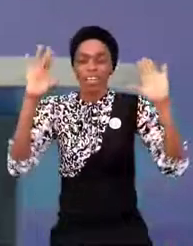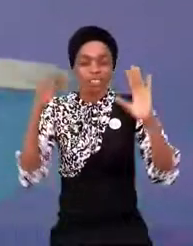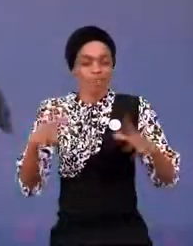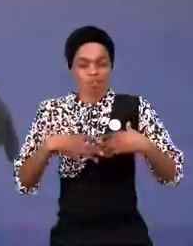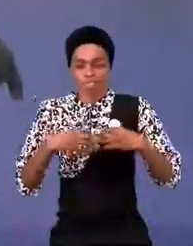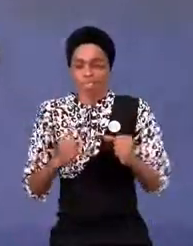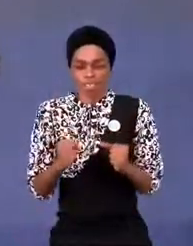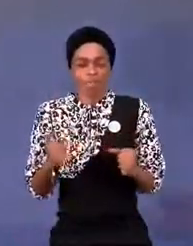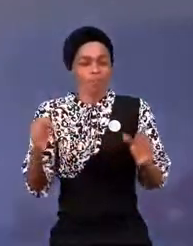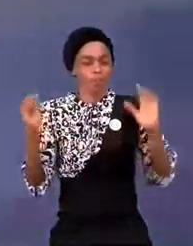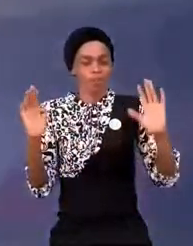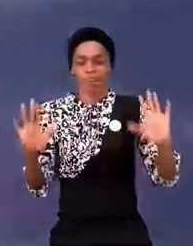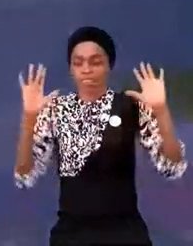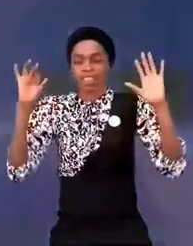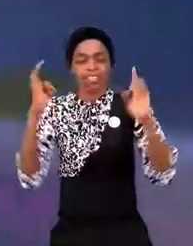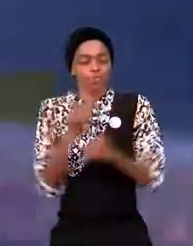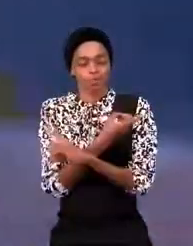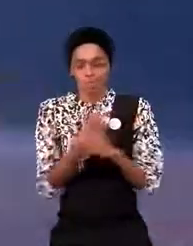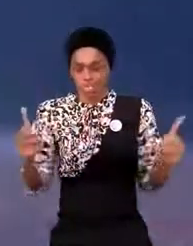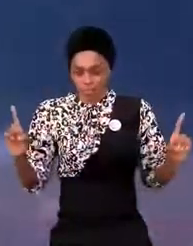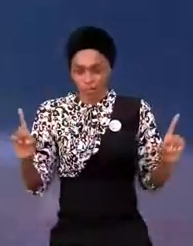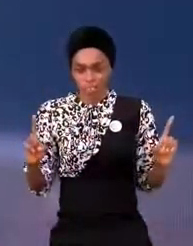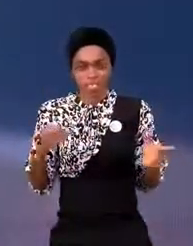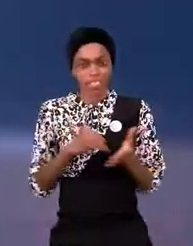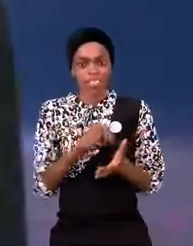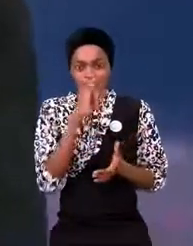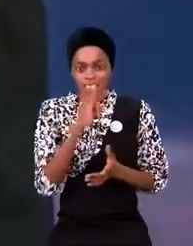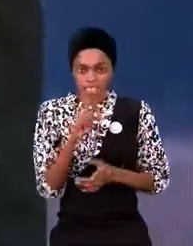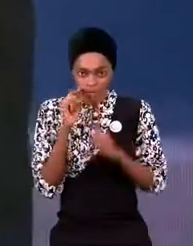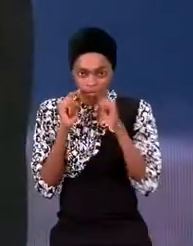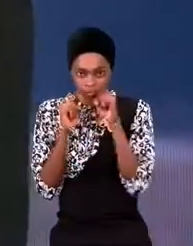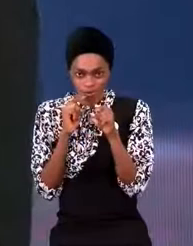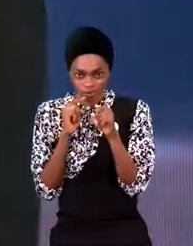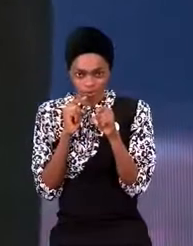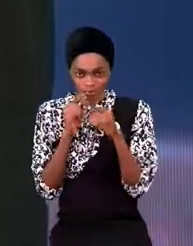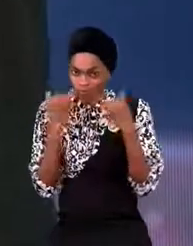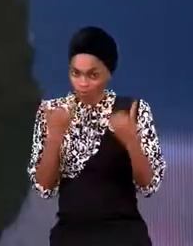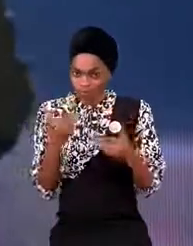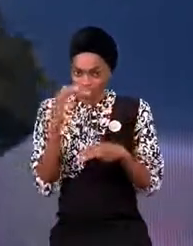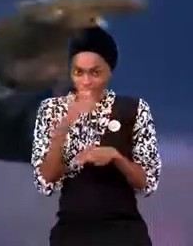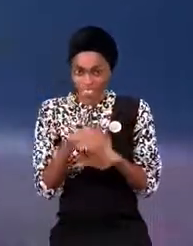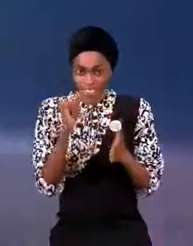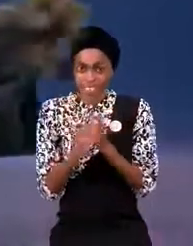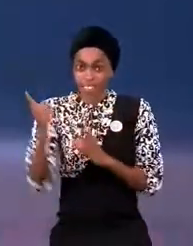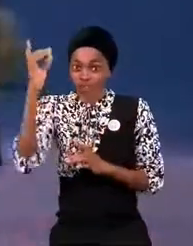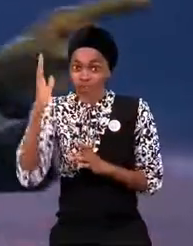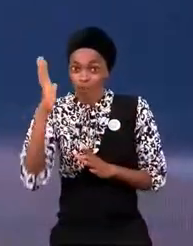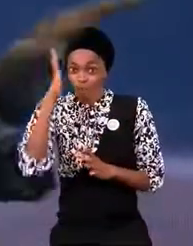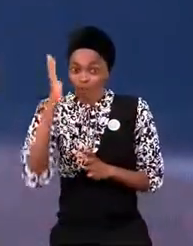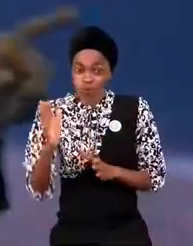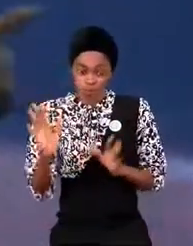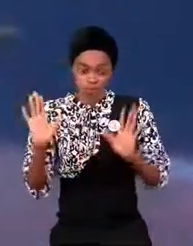délivrance, c'est toi ce soir que le Seigneur miraculeusement va